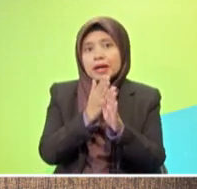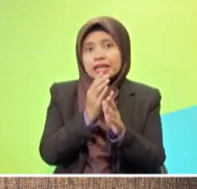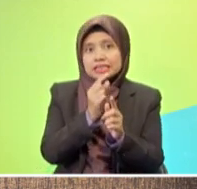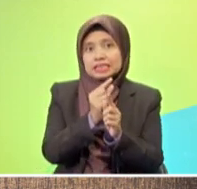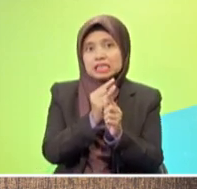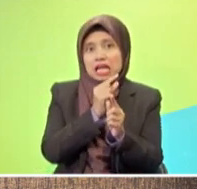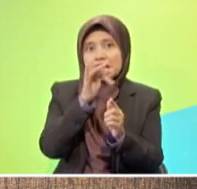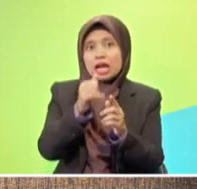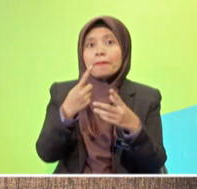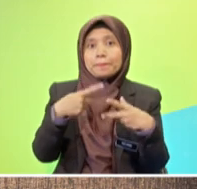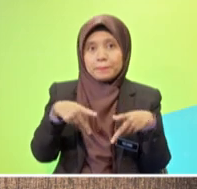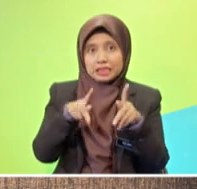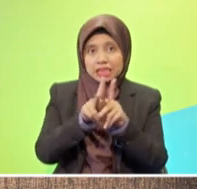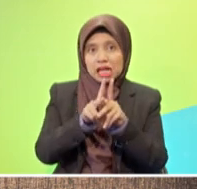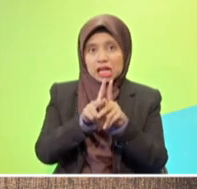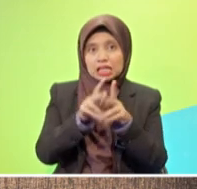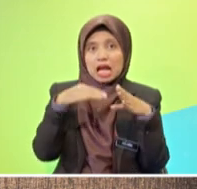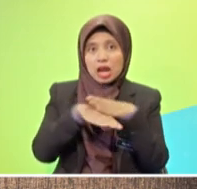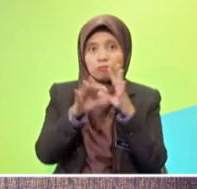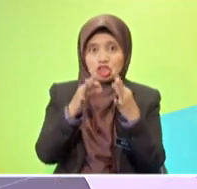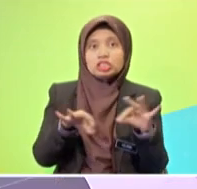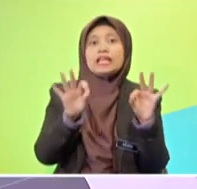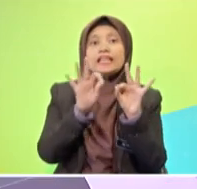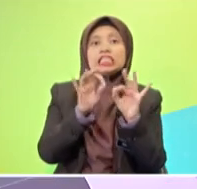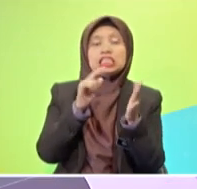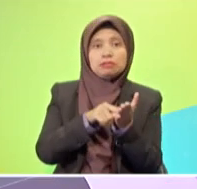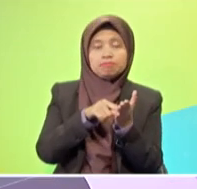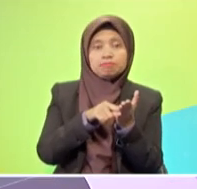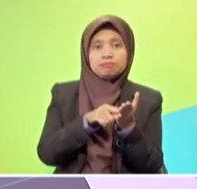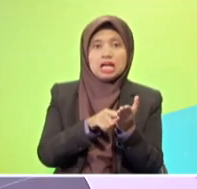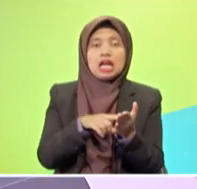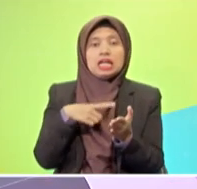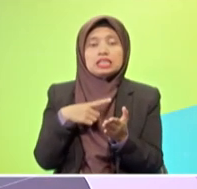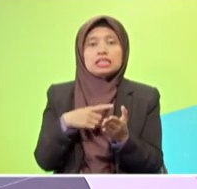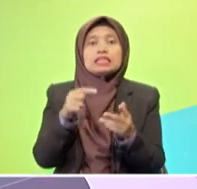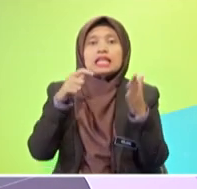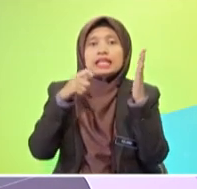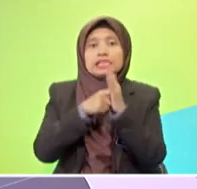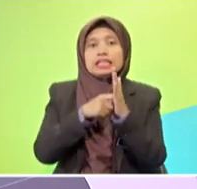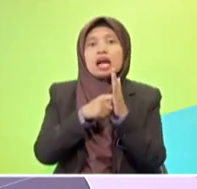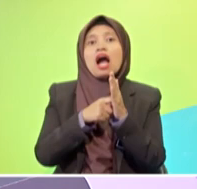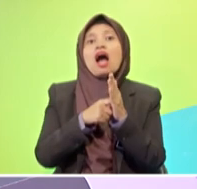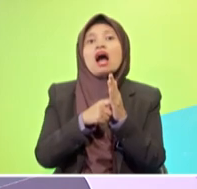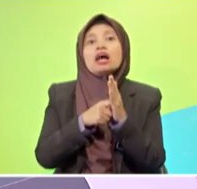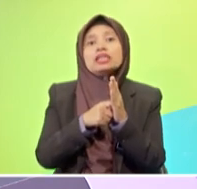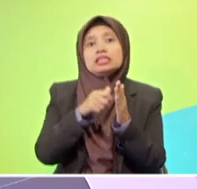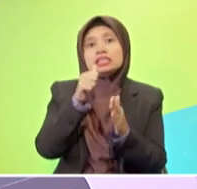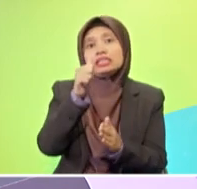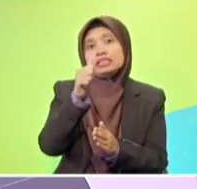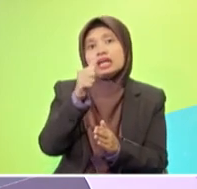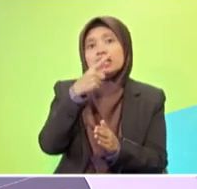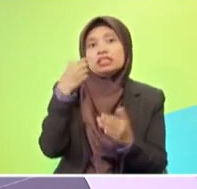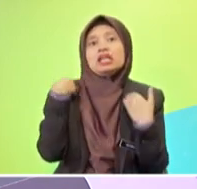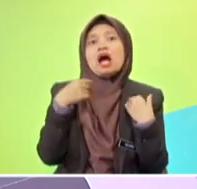ini ya Intan menandai-tanda astris kalian kita tahu tanda astris ialah untuk maklumat yang penting